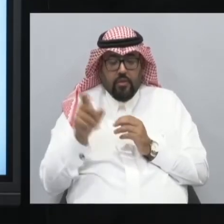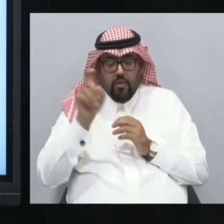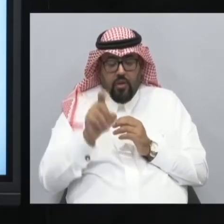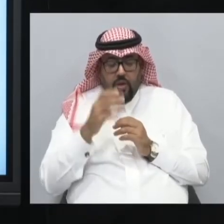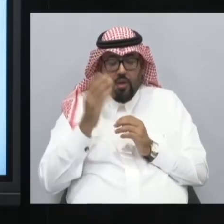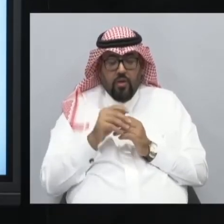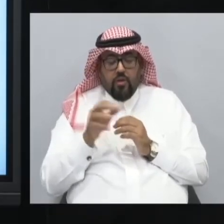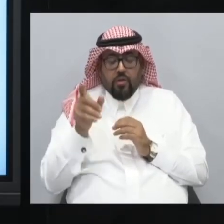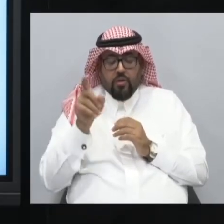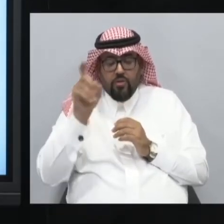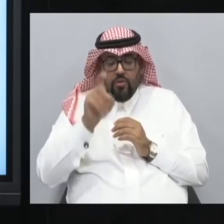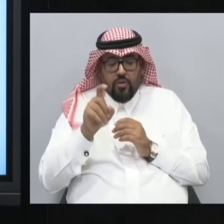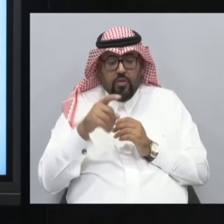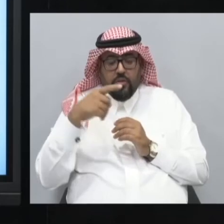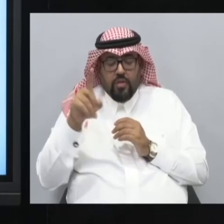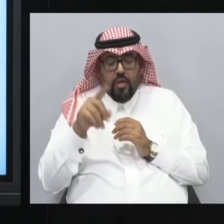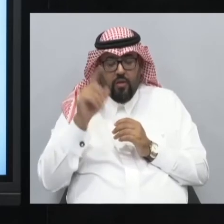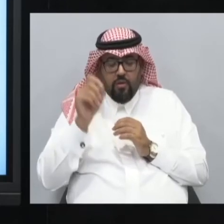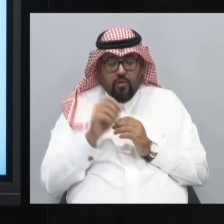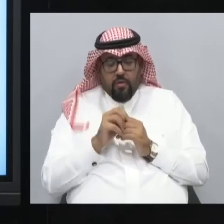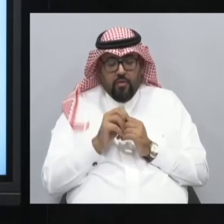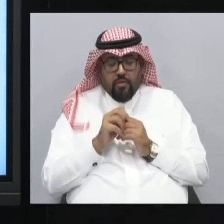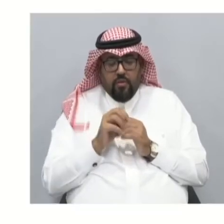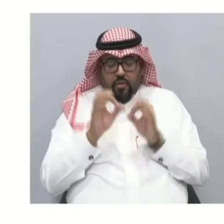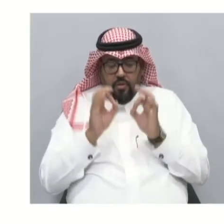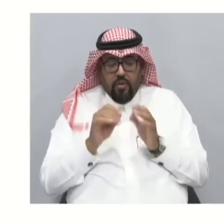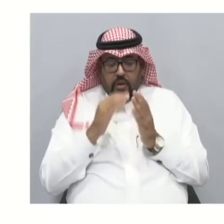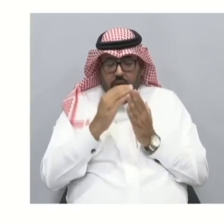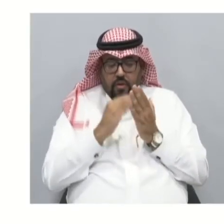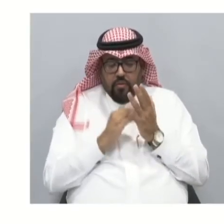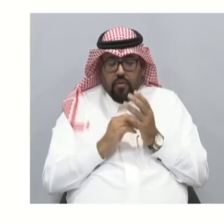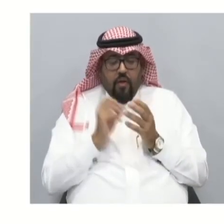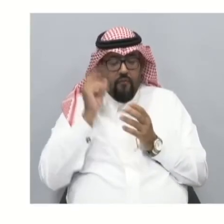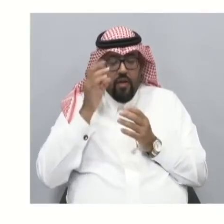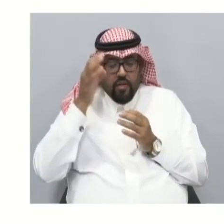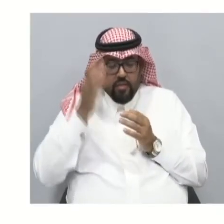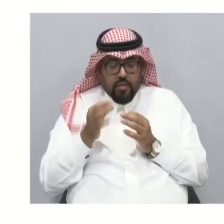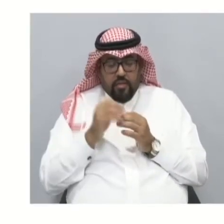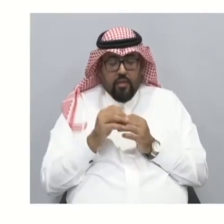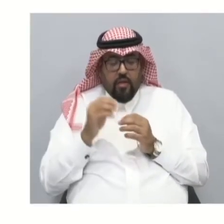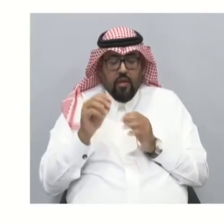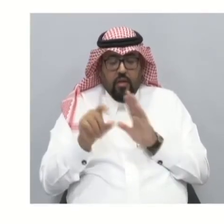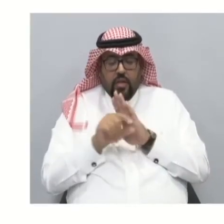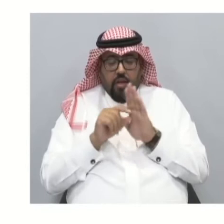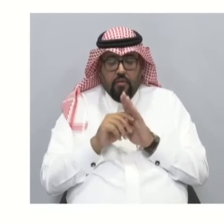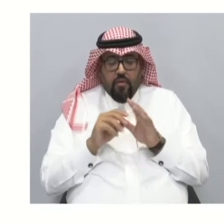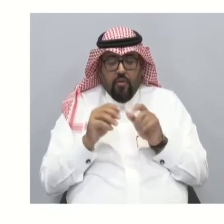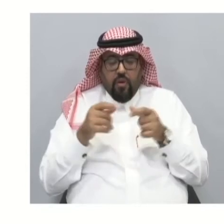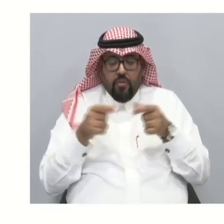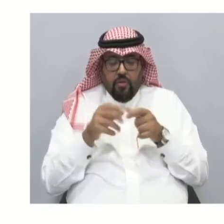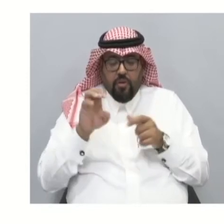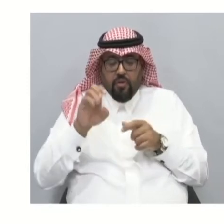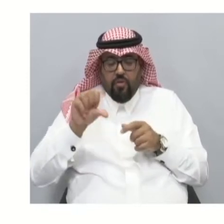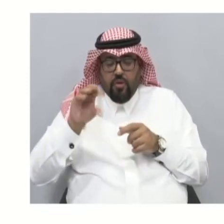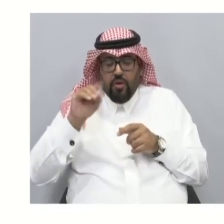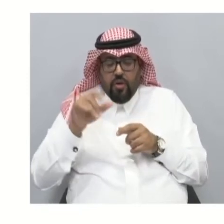حتى تعرف هل هي صحيحة الفكرة أم لا. ويحدد هذه النقاط التي هي الأفكار الرئيسة والتعريف والكلمات الجوهرية والمحورية، كلمات غير